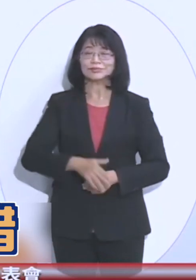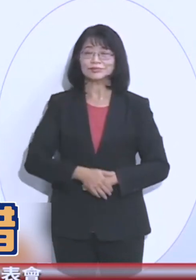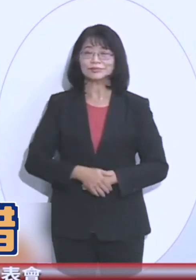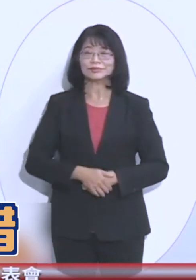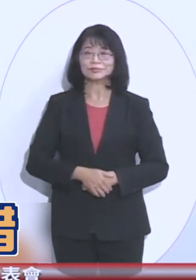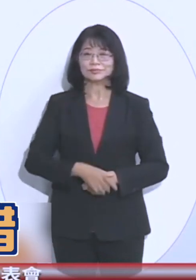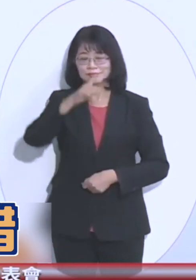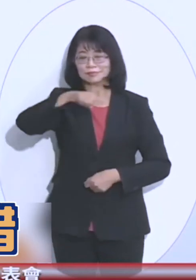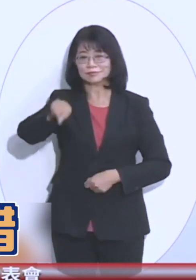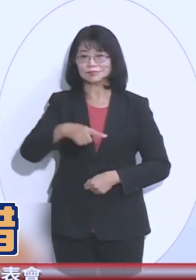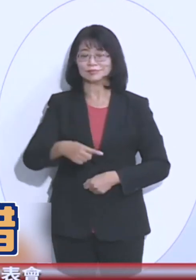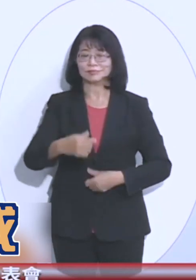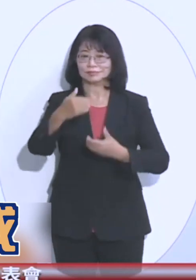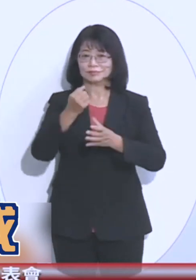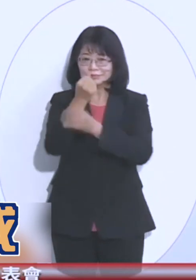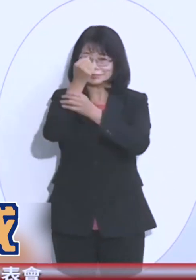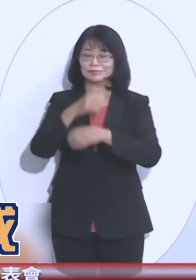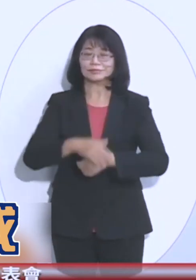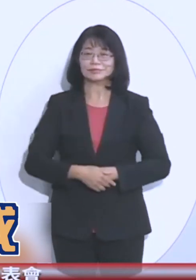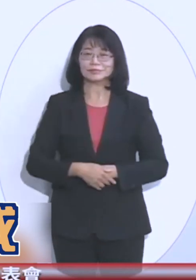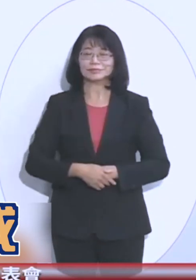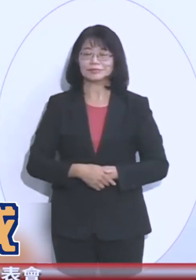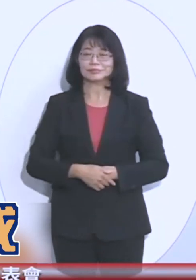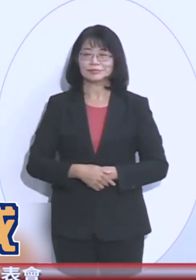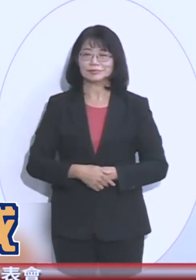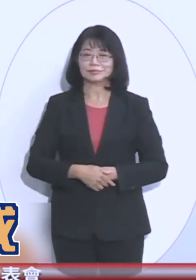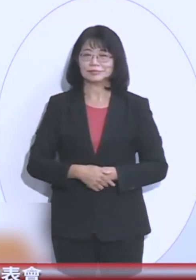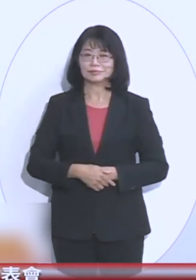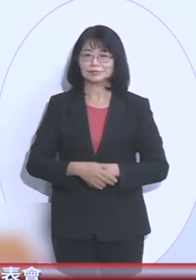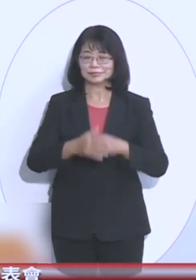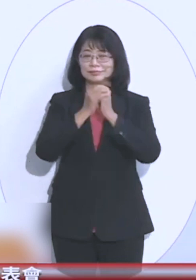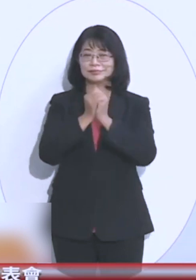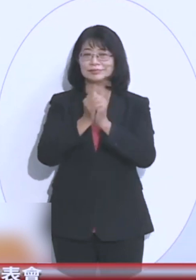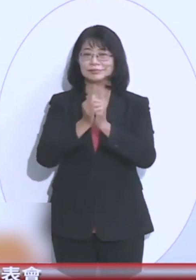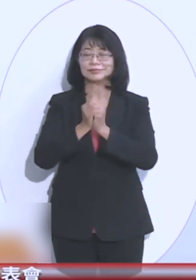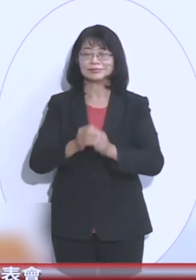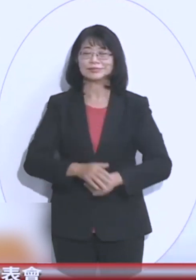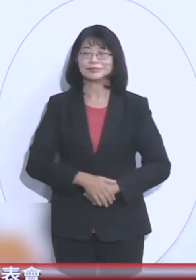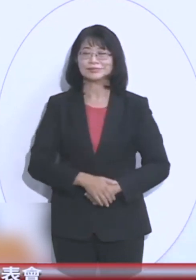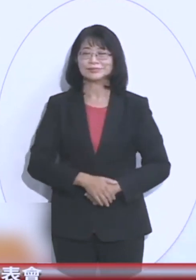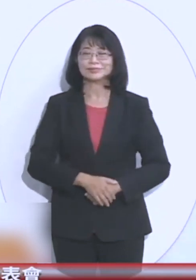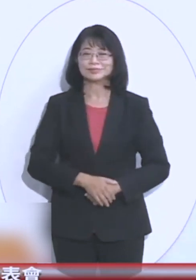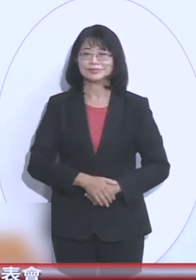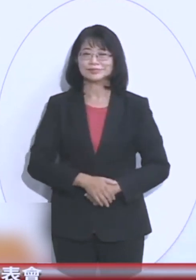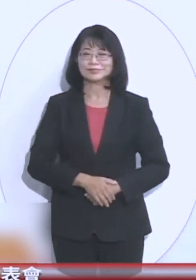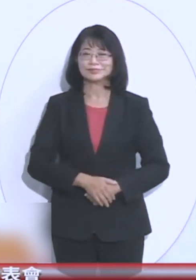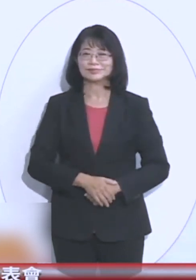望恁的疼惜，望恁的关心，拜托，拜托。